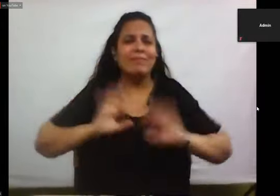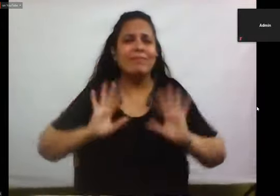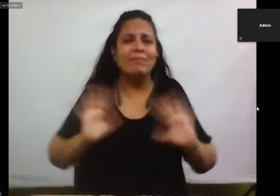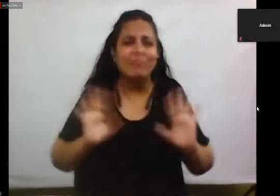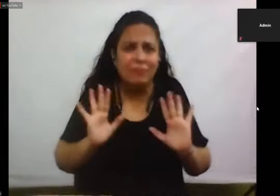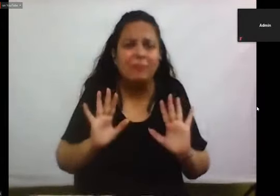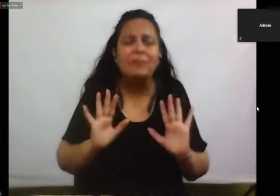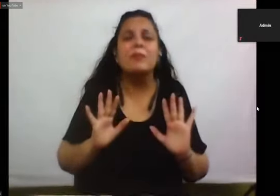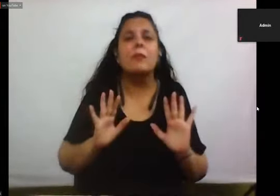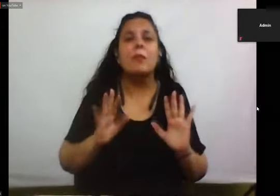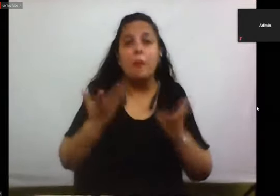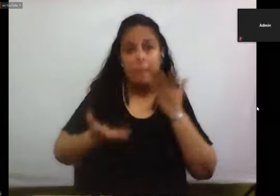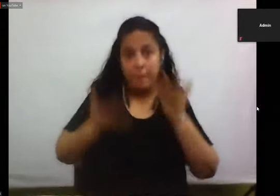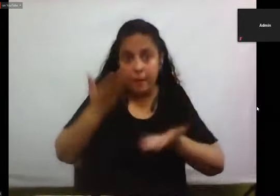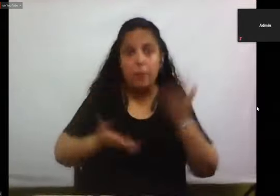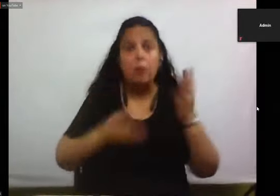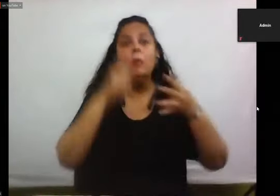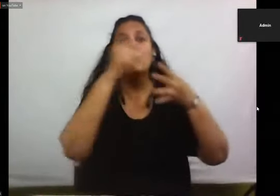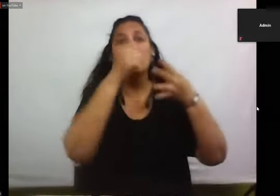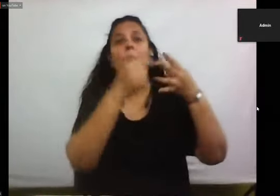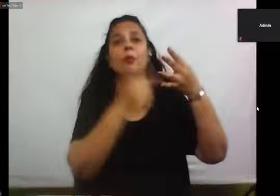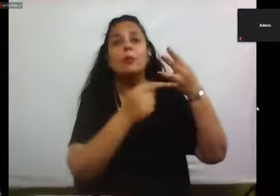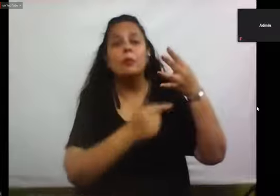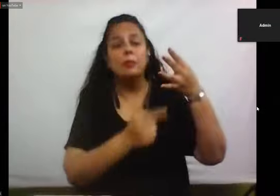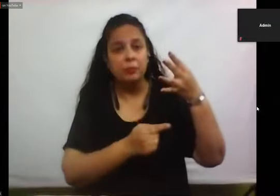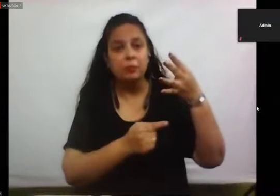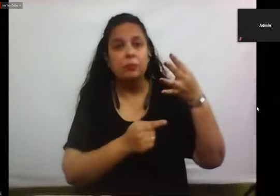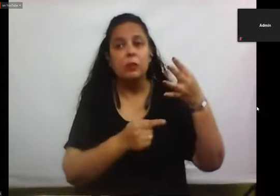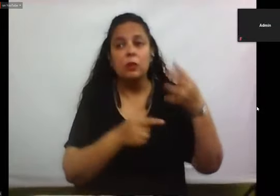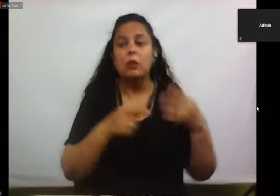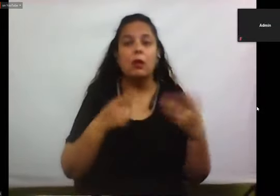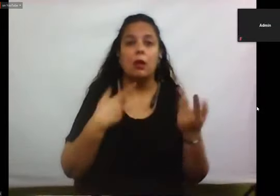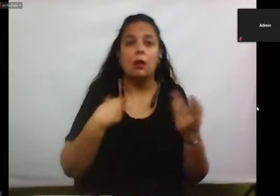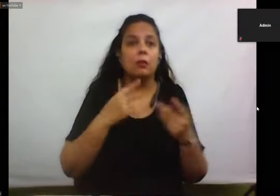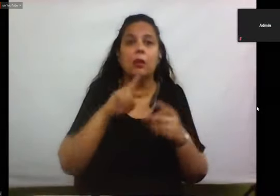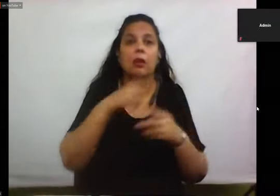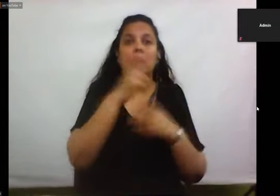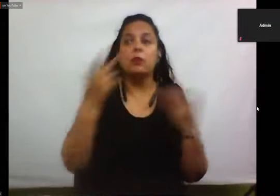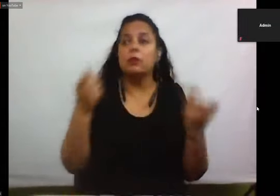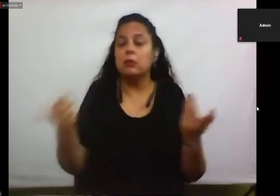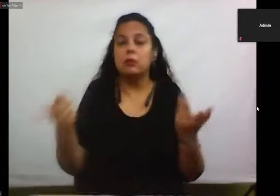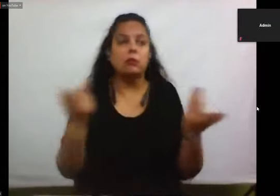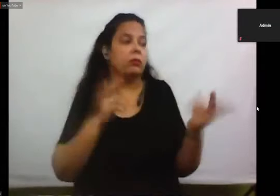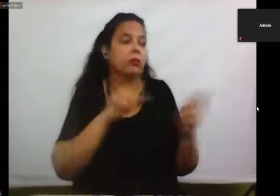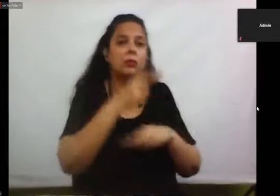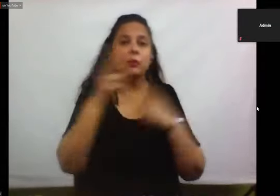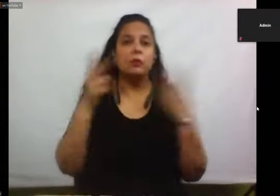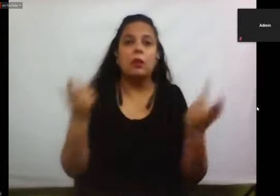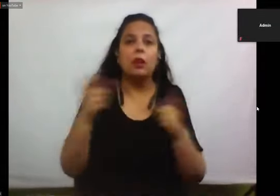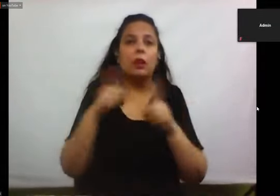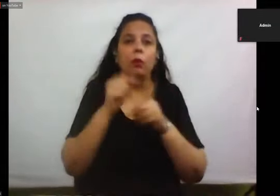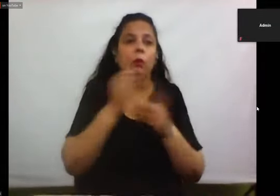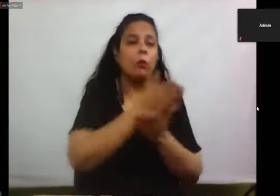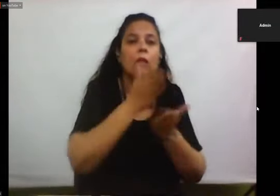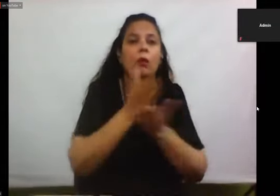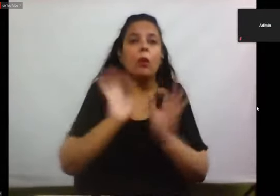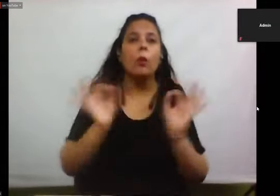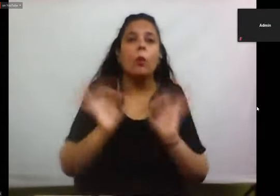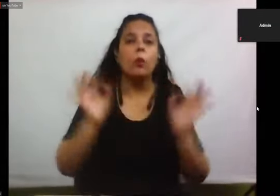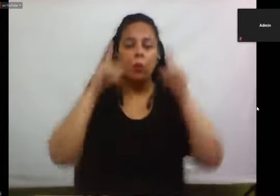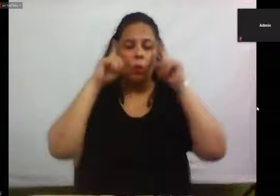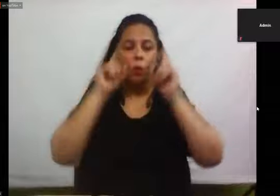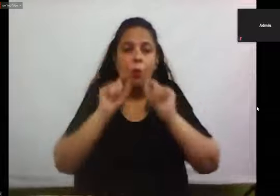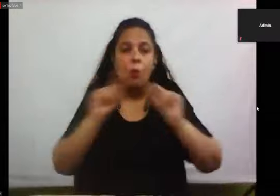उसके पास तो ये कुछ और उपाय नहीं है, तो वो बस उठ के रेस्टलेस होके दौड़ने लगता है. बहुत बार ऐसा है